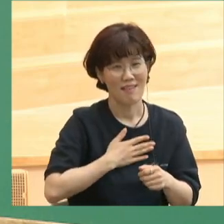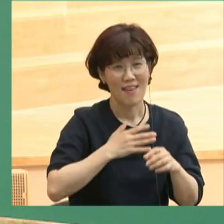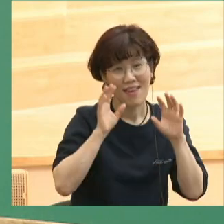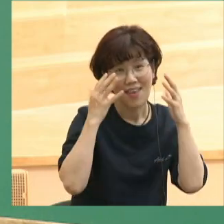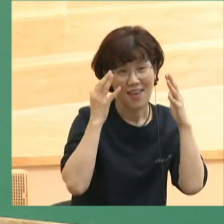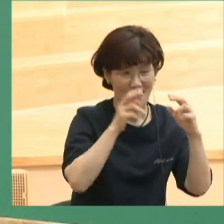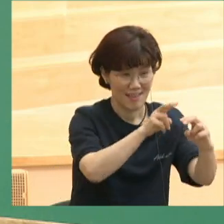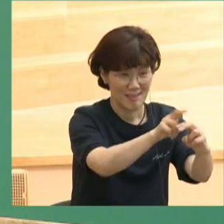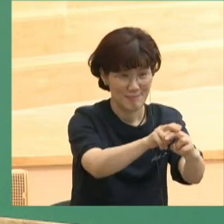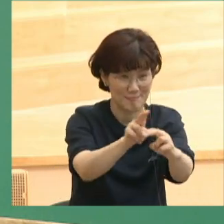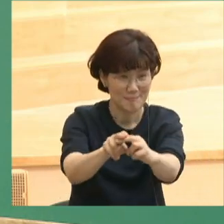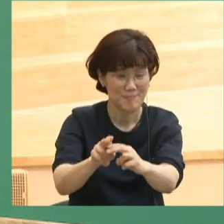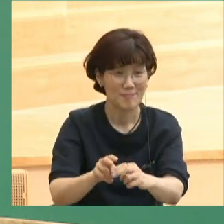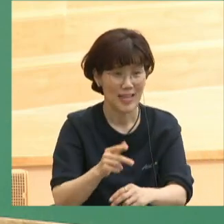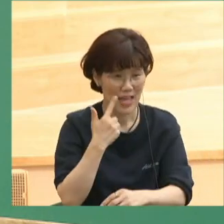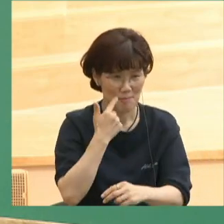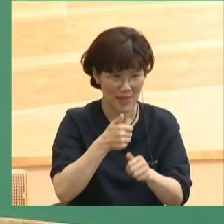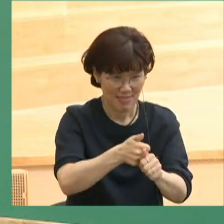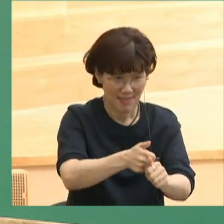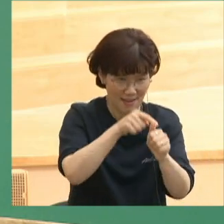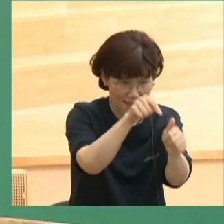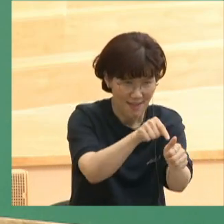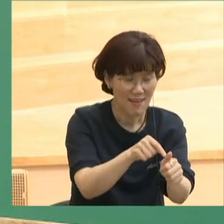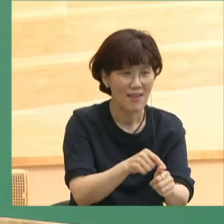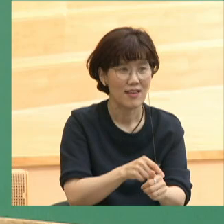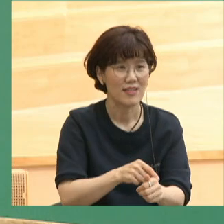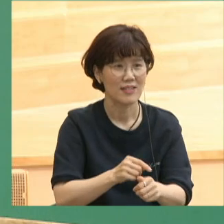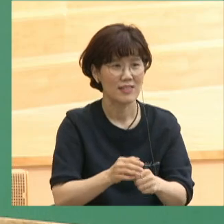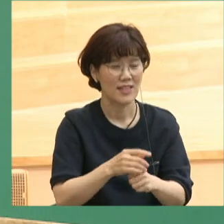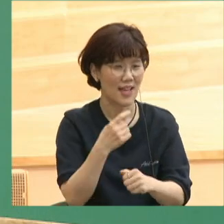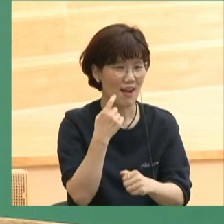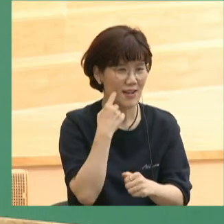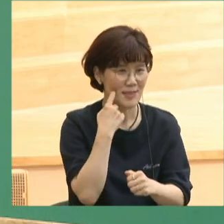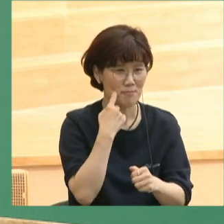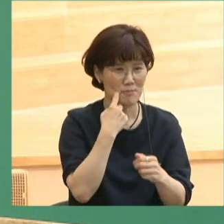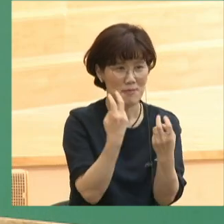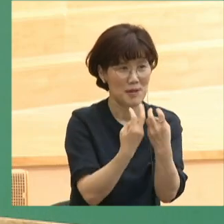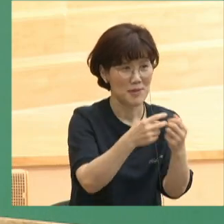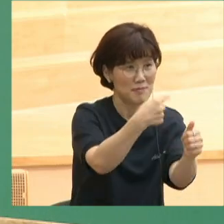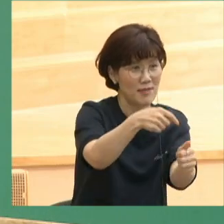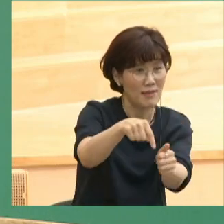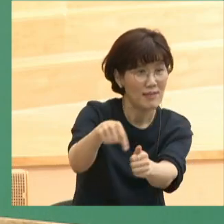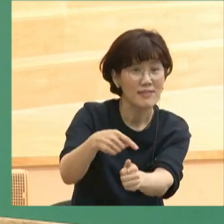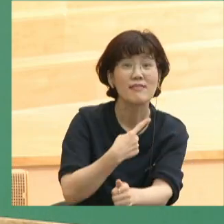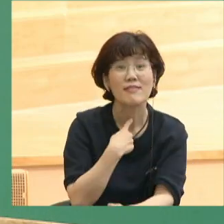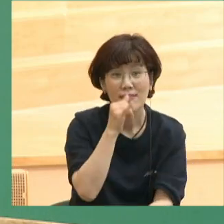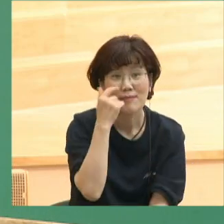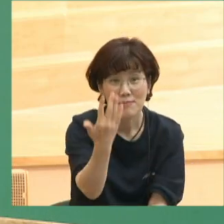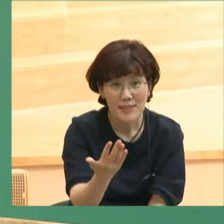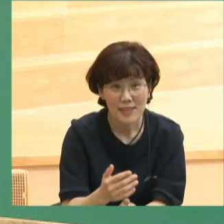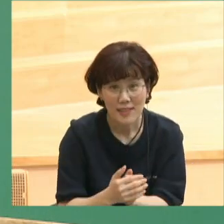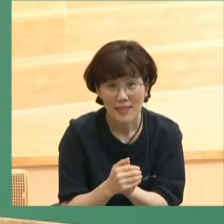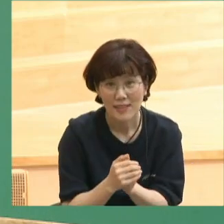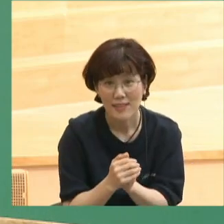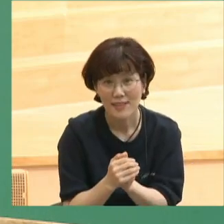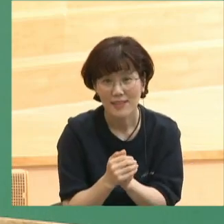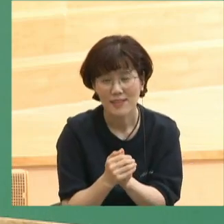딱 앉혀놓고 아빠 따라해, 거짓말은 요리하는 거야? 가르친 적이 없어요.